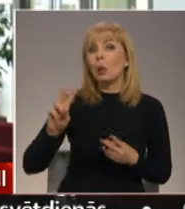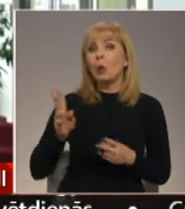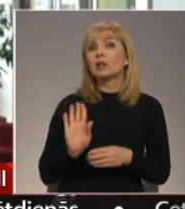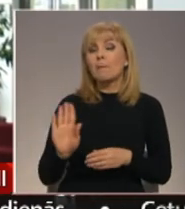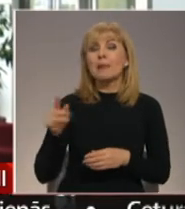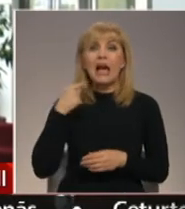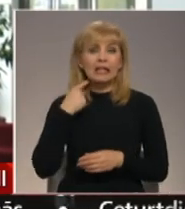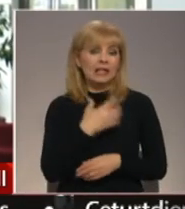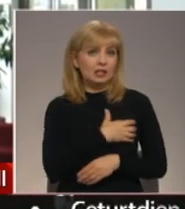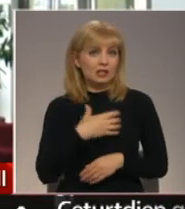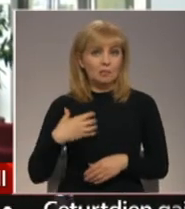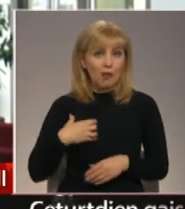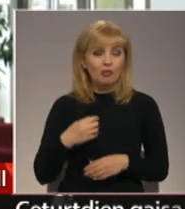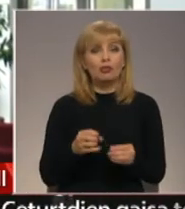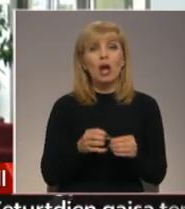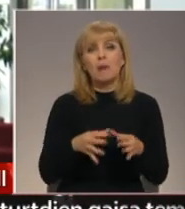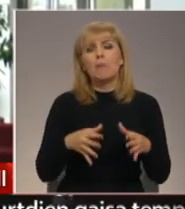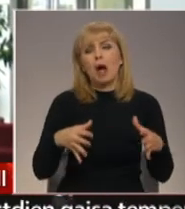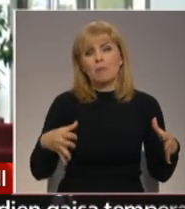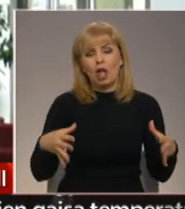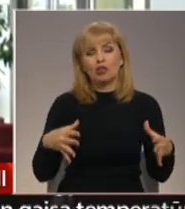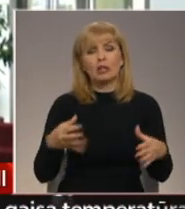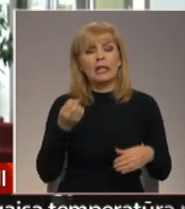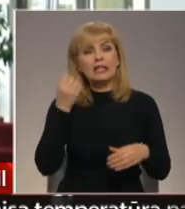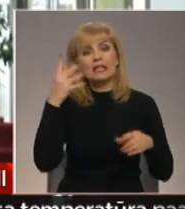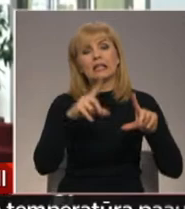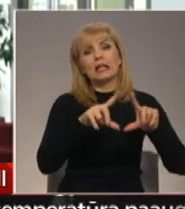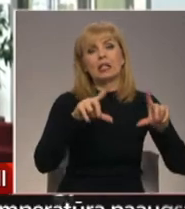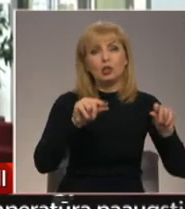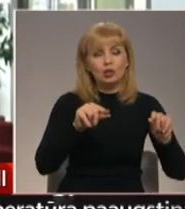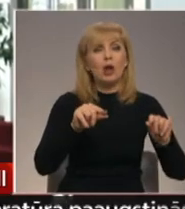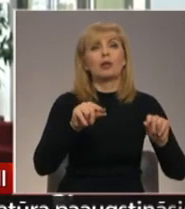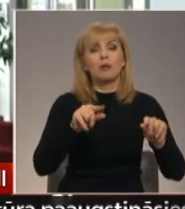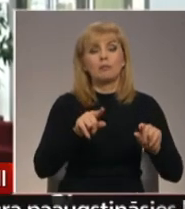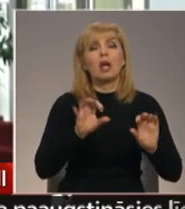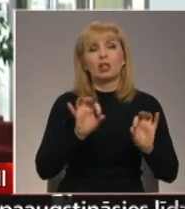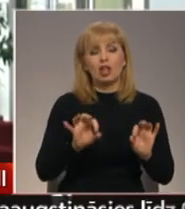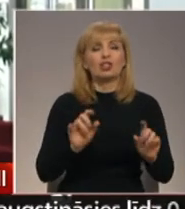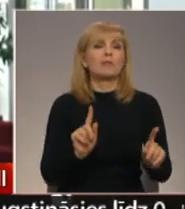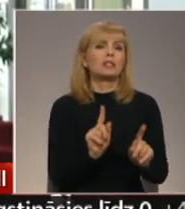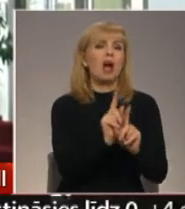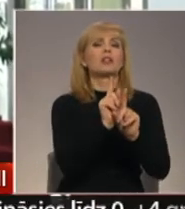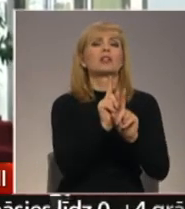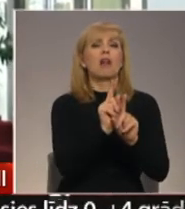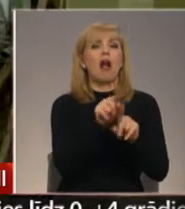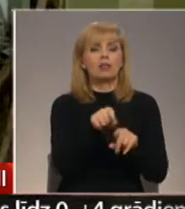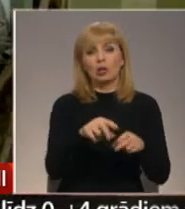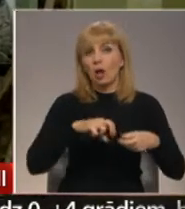kura paplašina savus izglītības sektoru, sadurās ar šo pašu realitāti, ka būvniecība ļoti